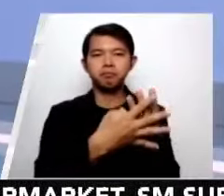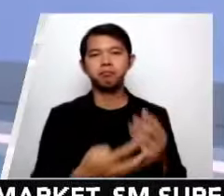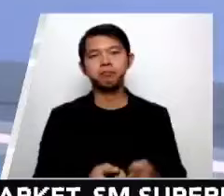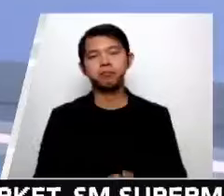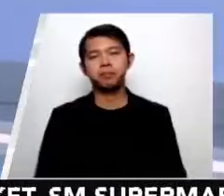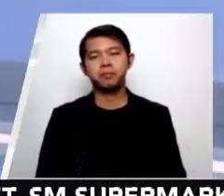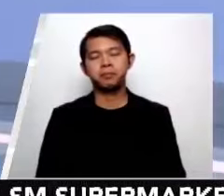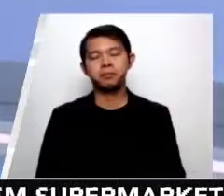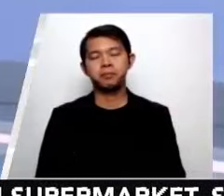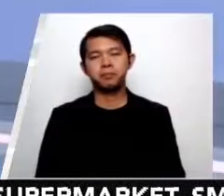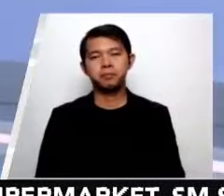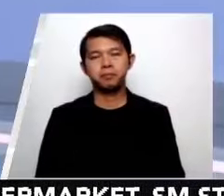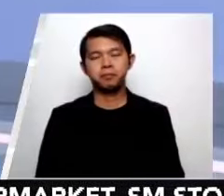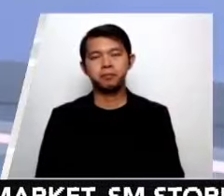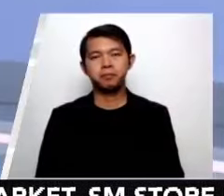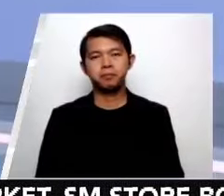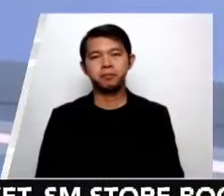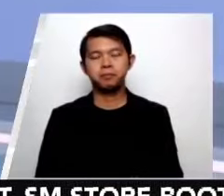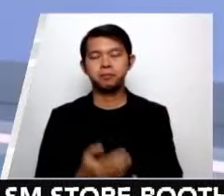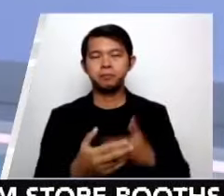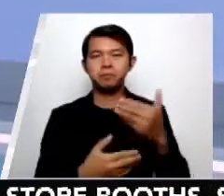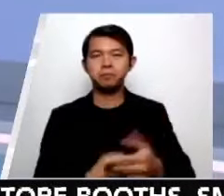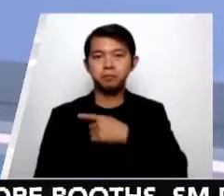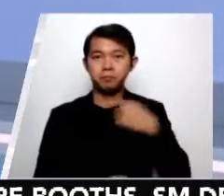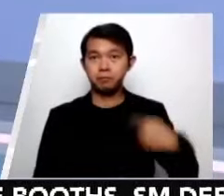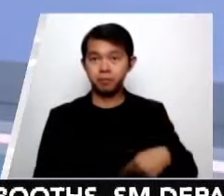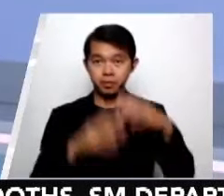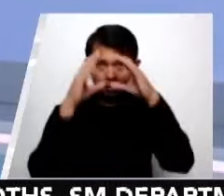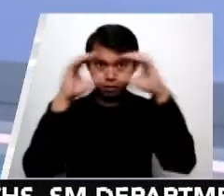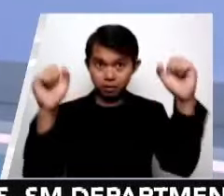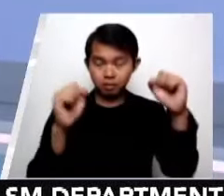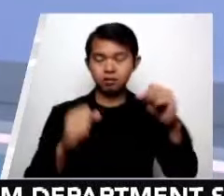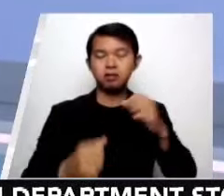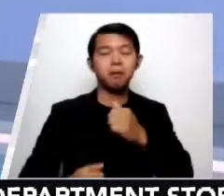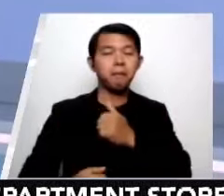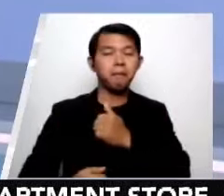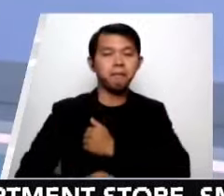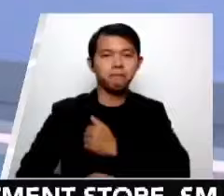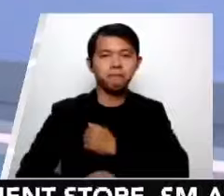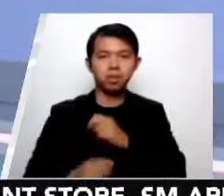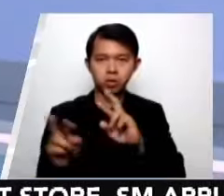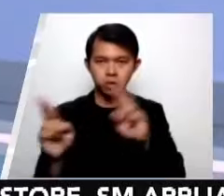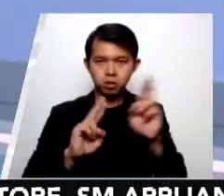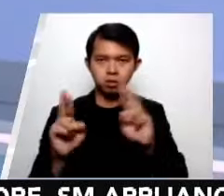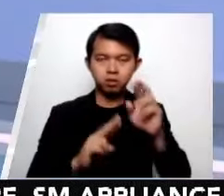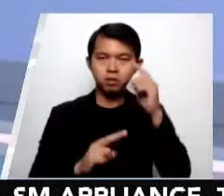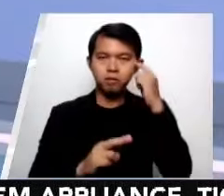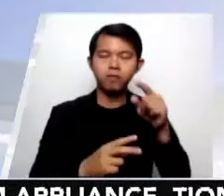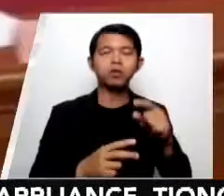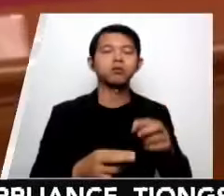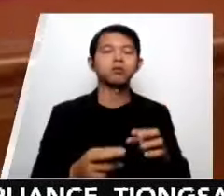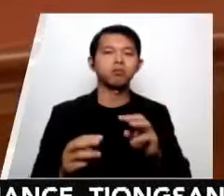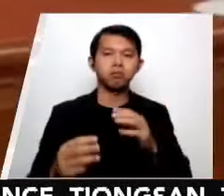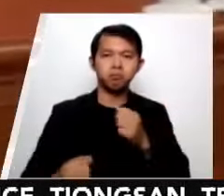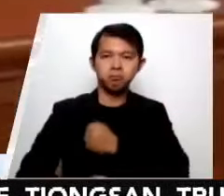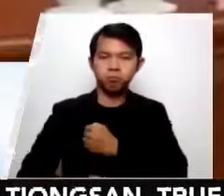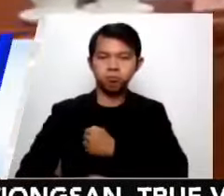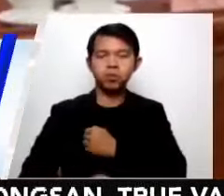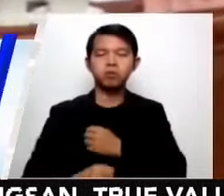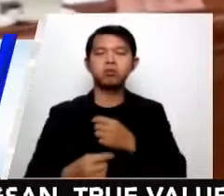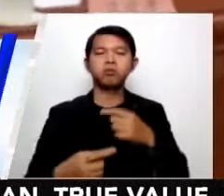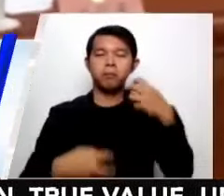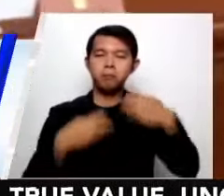Pinaghahanda ni Chinese President Xi Jinping ang kanilang militar para sa anyay military conflict sa dagat. Yan daw ay para